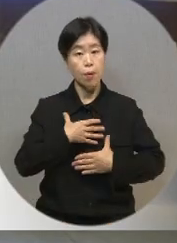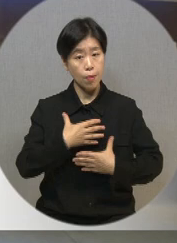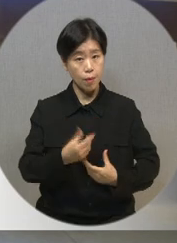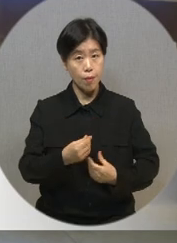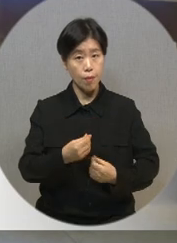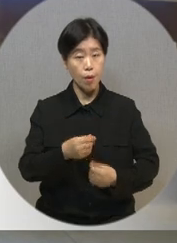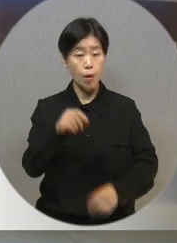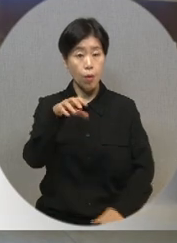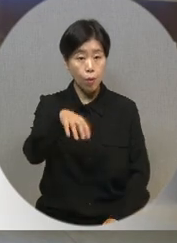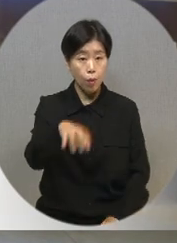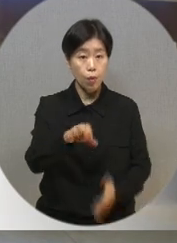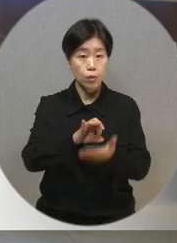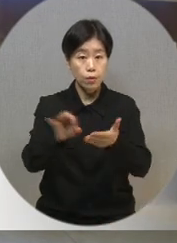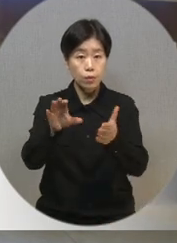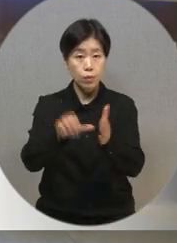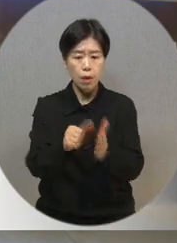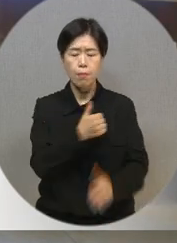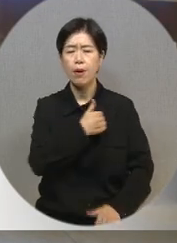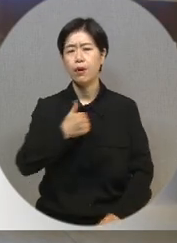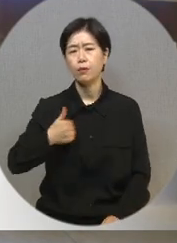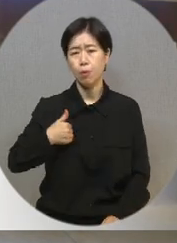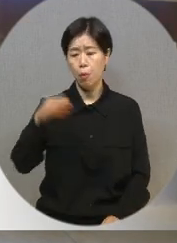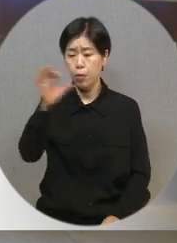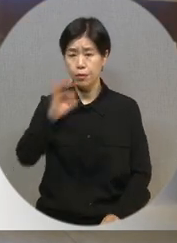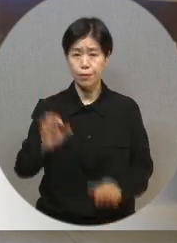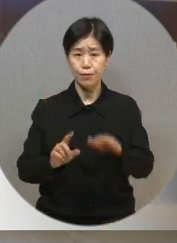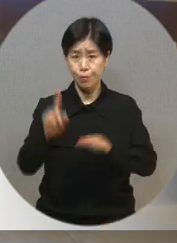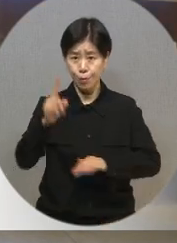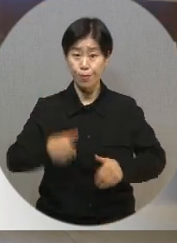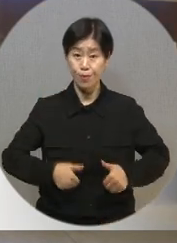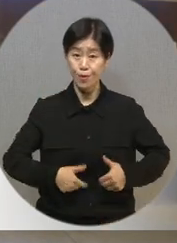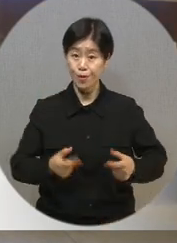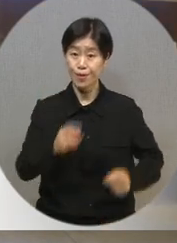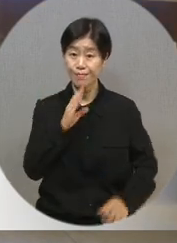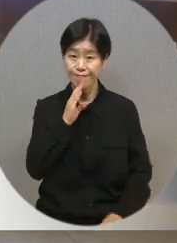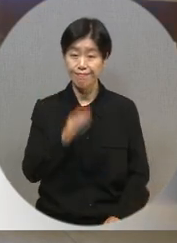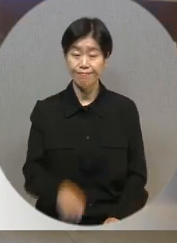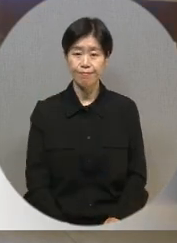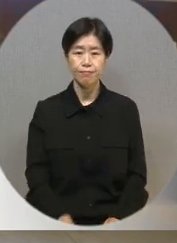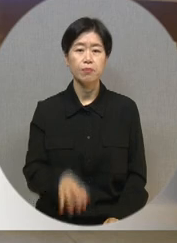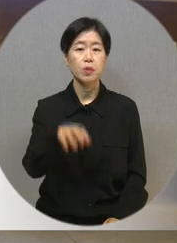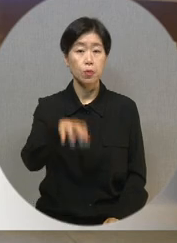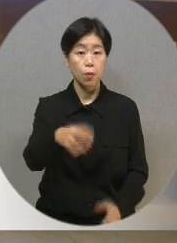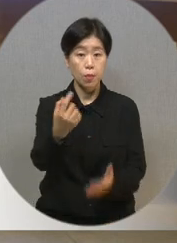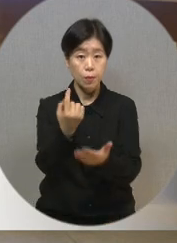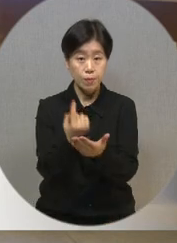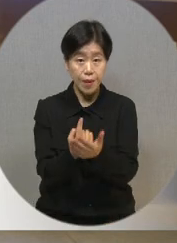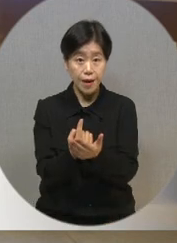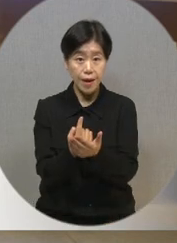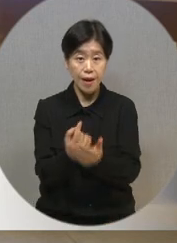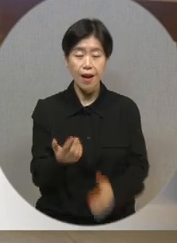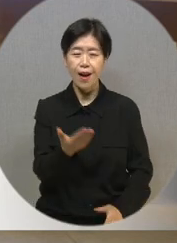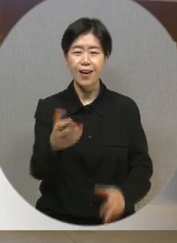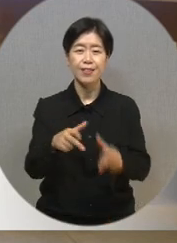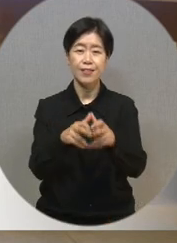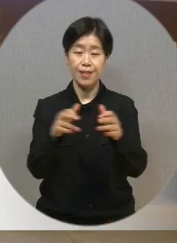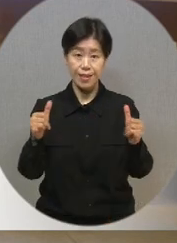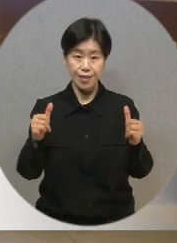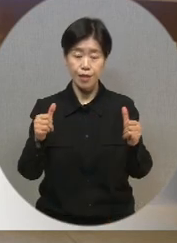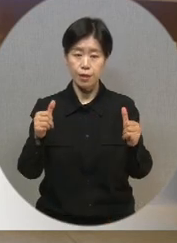시설을 이용하면서 아무래도 만족도가 높아야 되겠죠. 그런데 이 시설은 들어오면서부터 우리